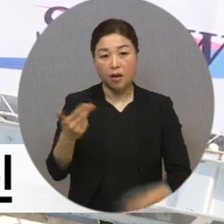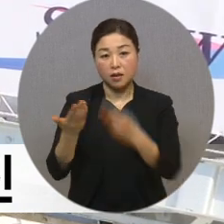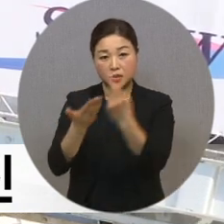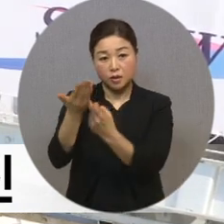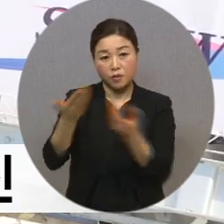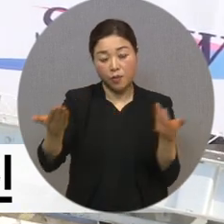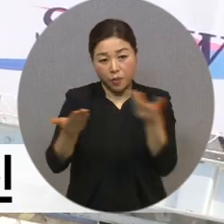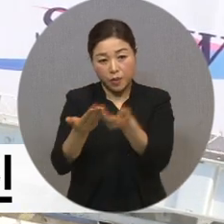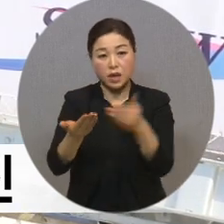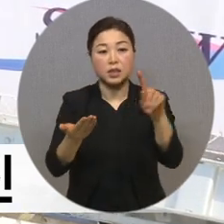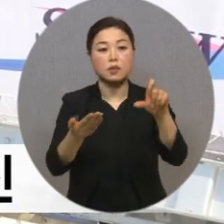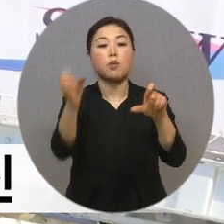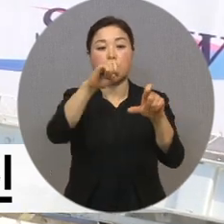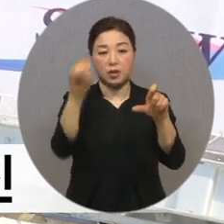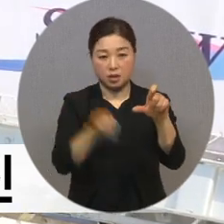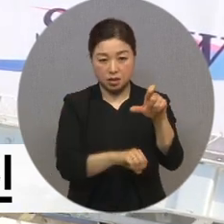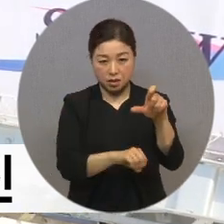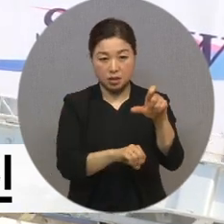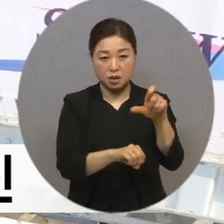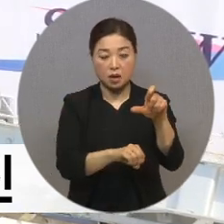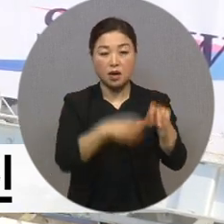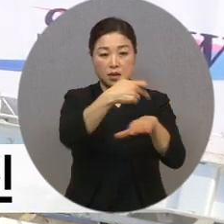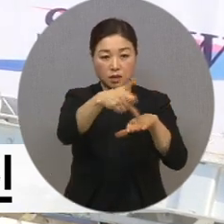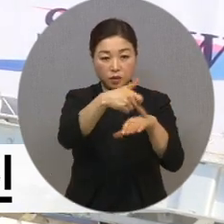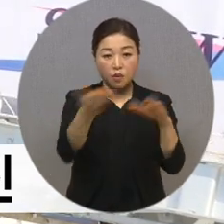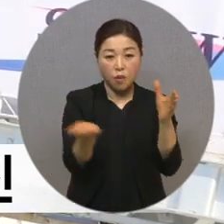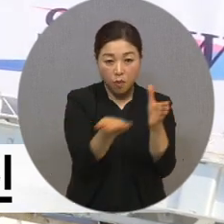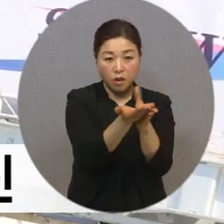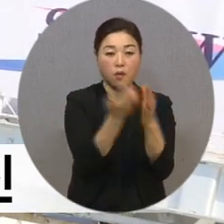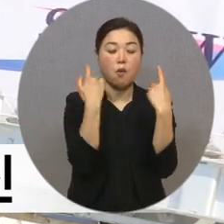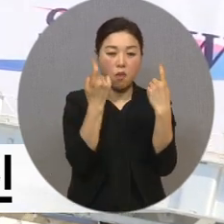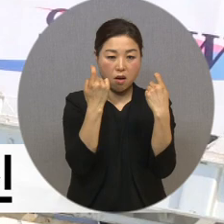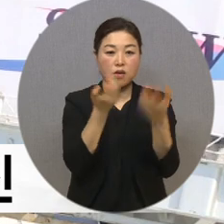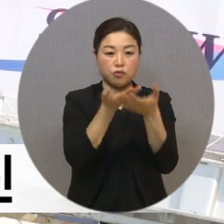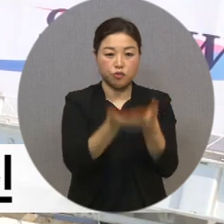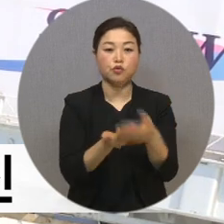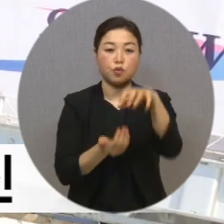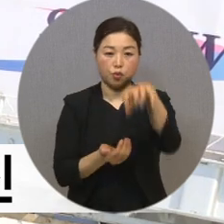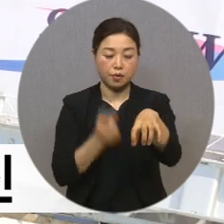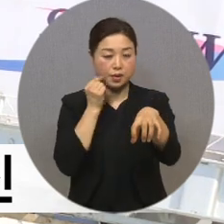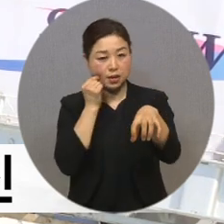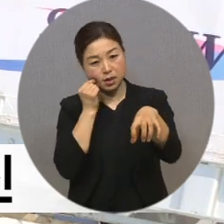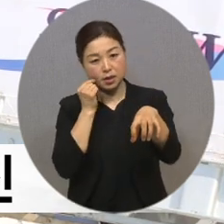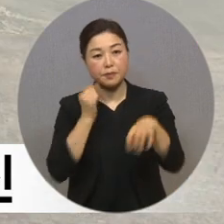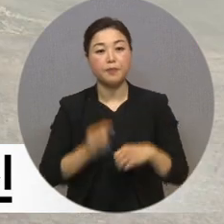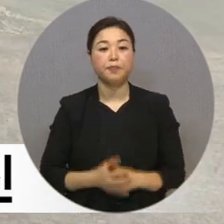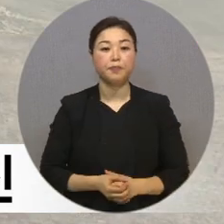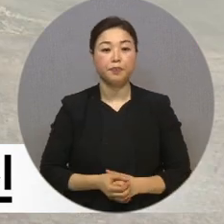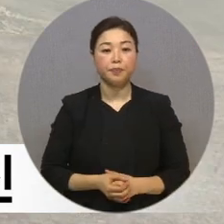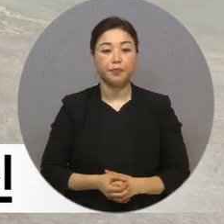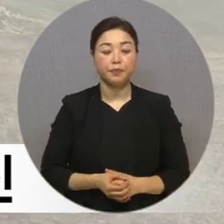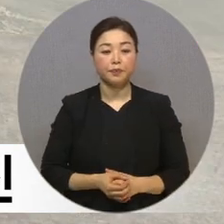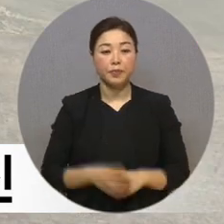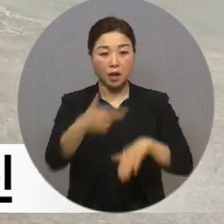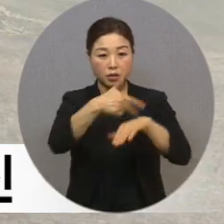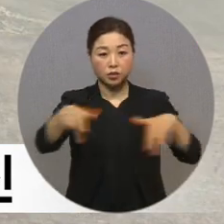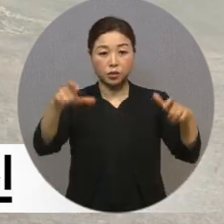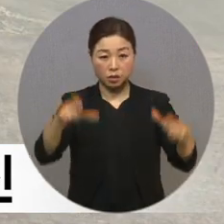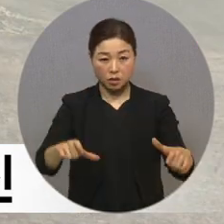수요의 15%를 차지하는 등 진도항은 서남권 관광 거점으로 떠오르고 있습니다. 진도군은